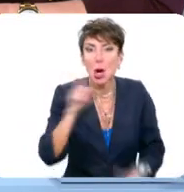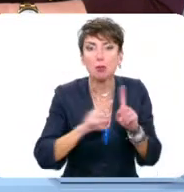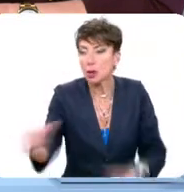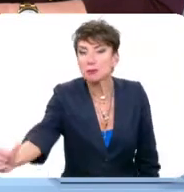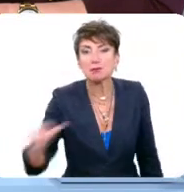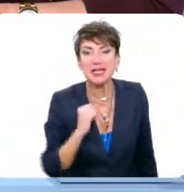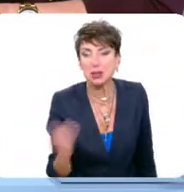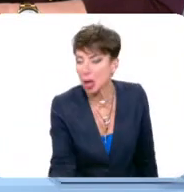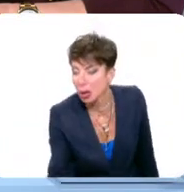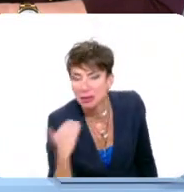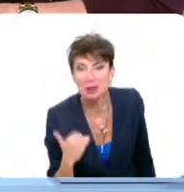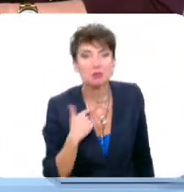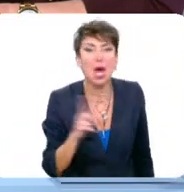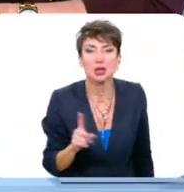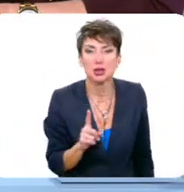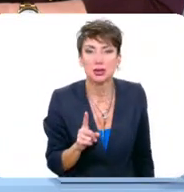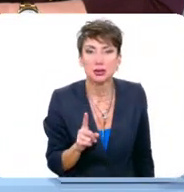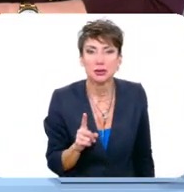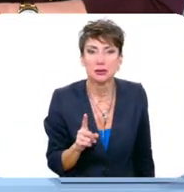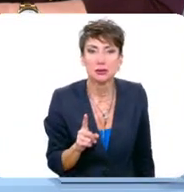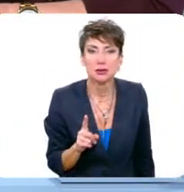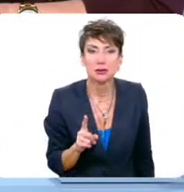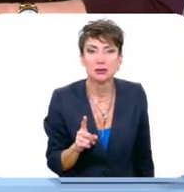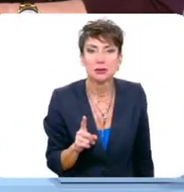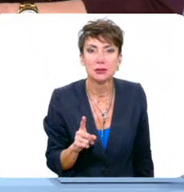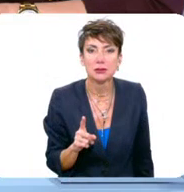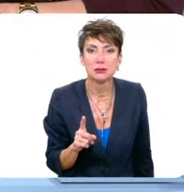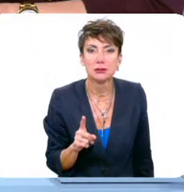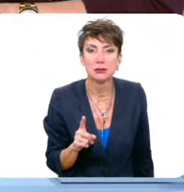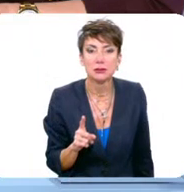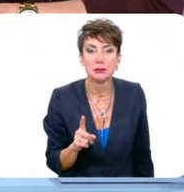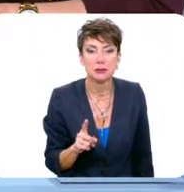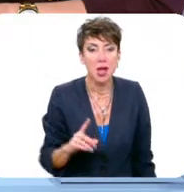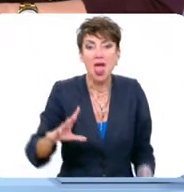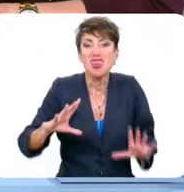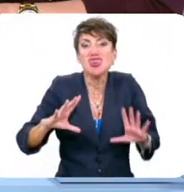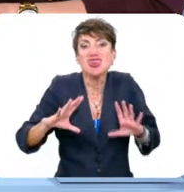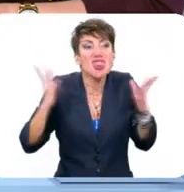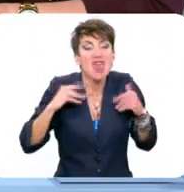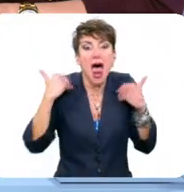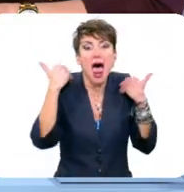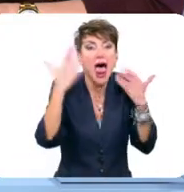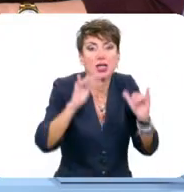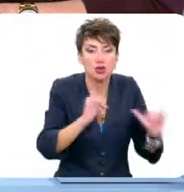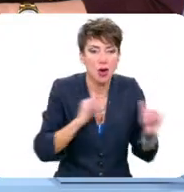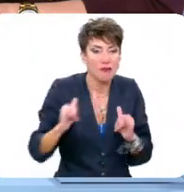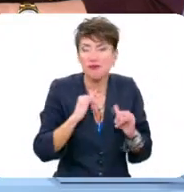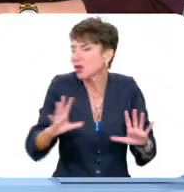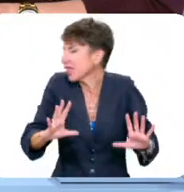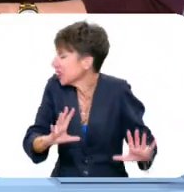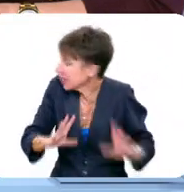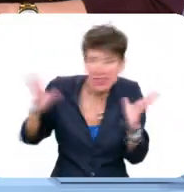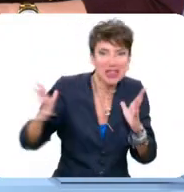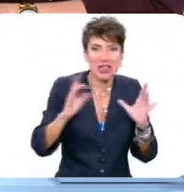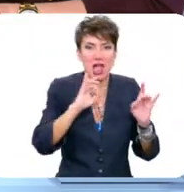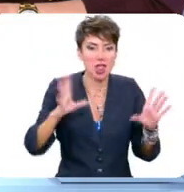μου πίσω? Δεν θέλω να ξαναεύγει στην κοινωνία, να μην έβλεπε ούτε τον ήλιο. Ούτε στον